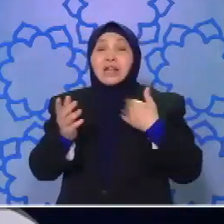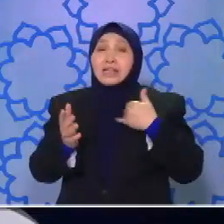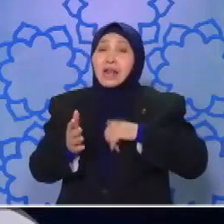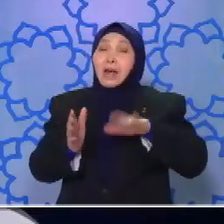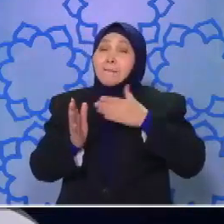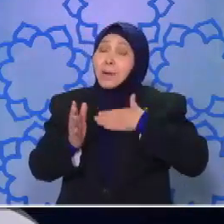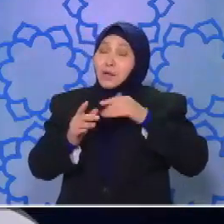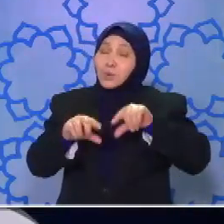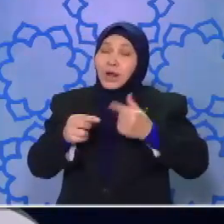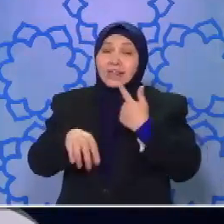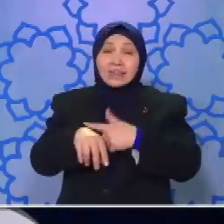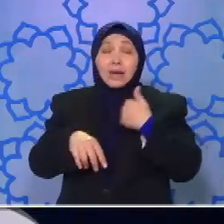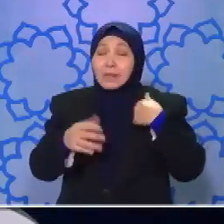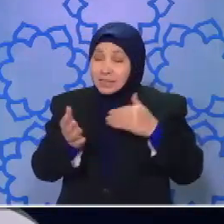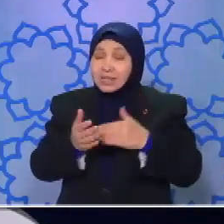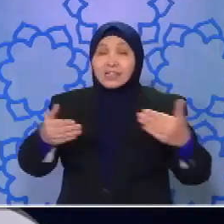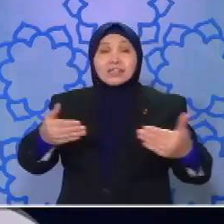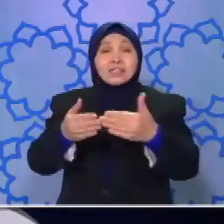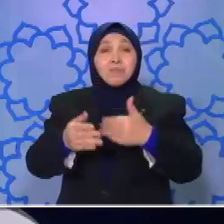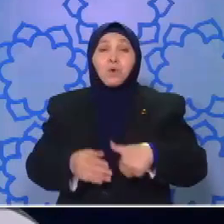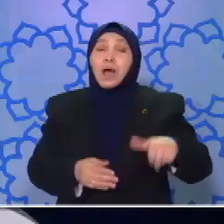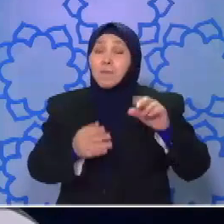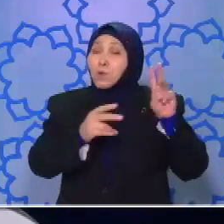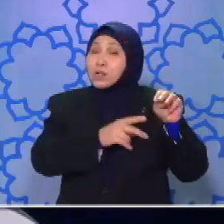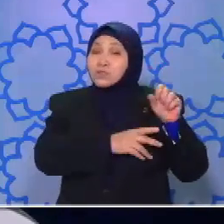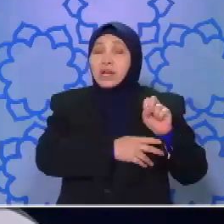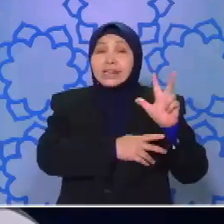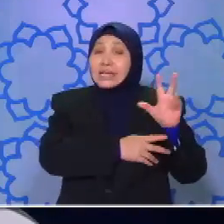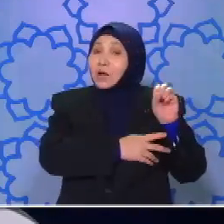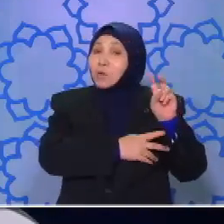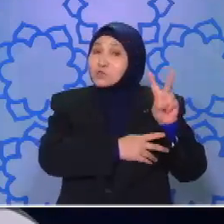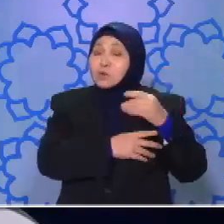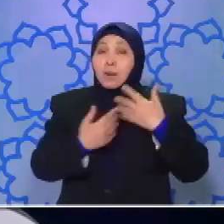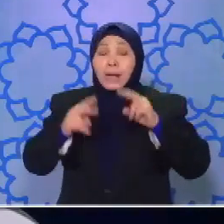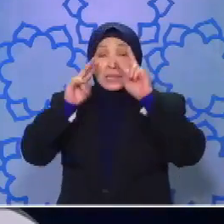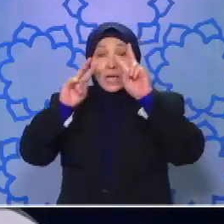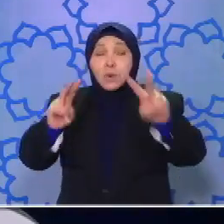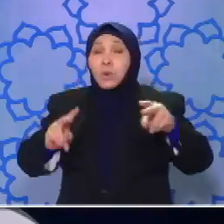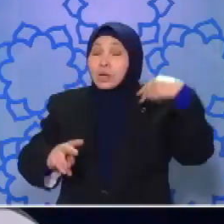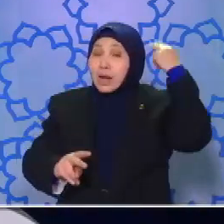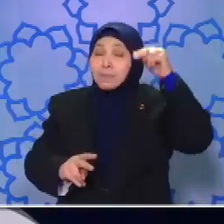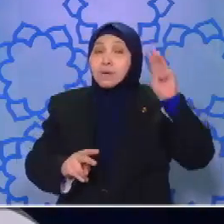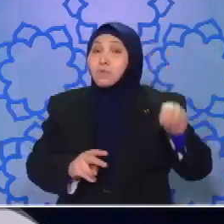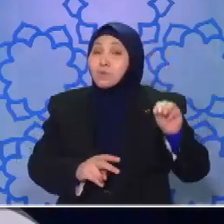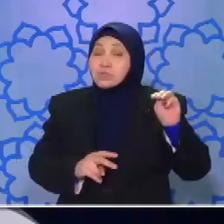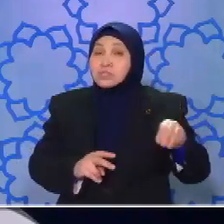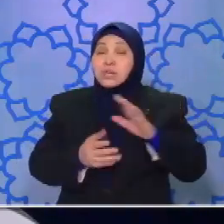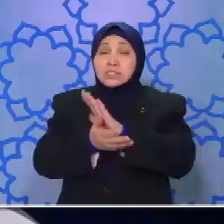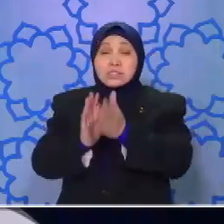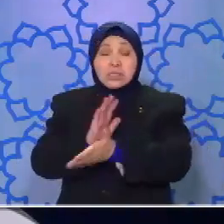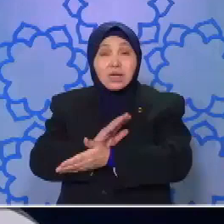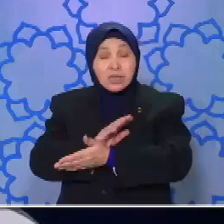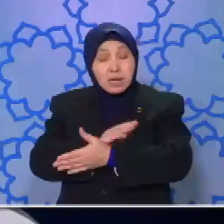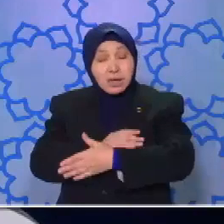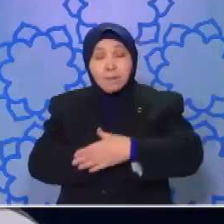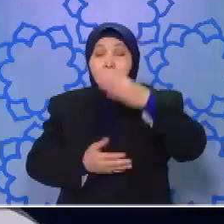Pada hari ini kita menyambung halaman 302. Selepas kita melihat kepada peristiwa Nabi Musa mengikut menjadi anak murid kepada Nabi